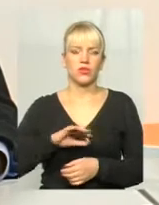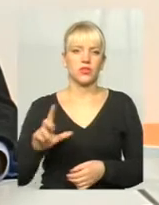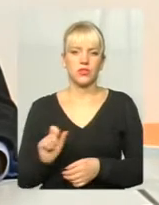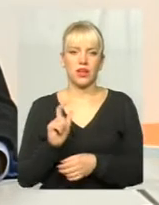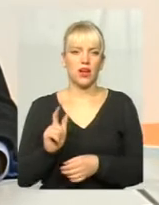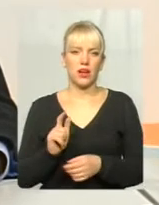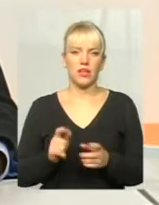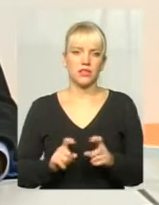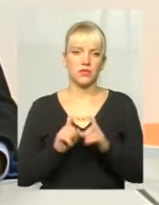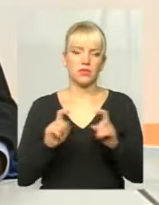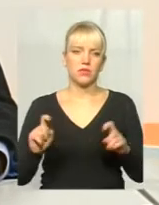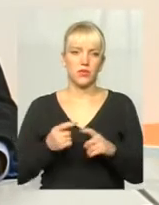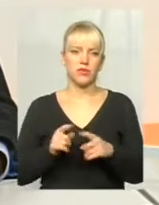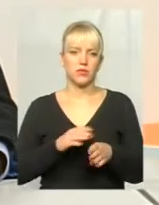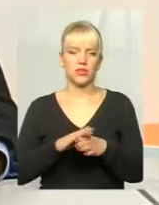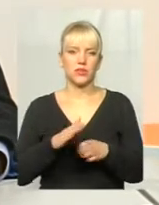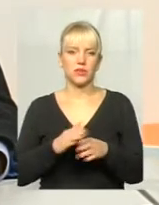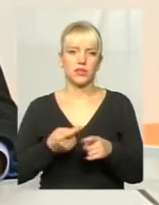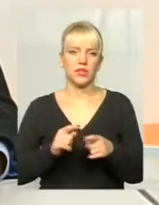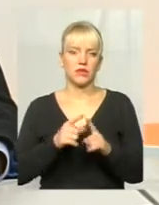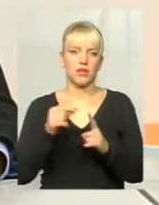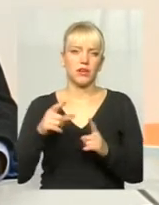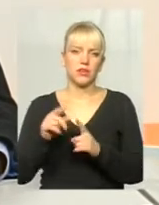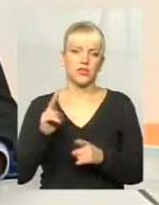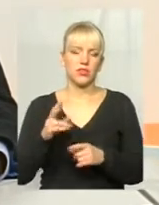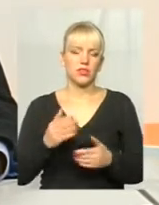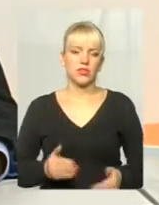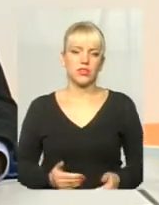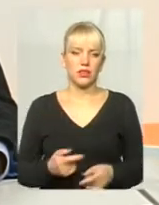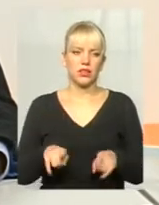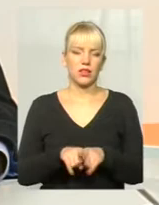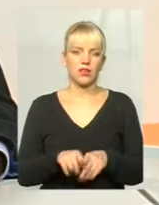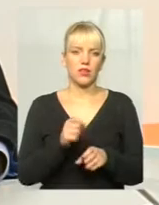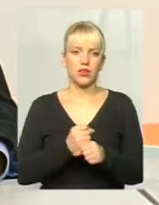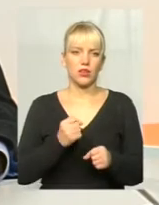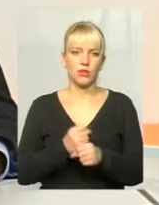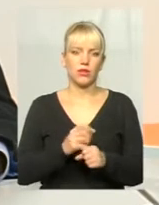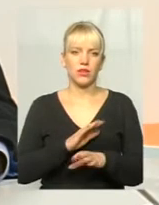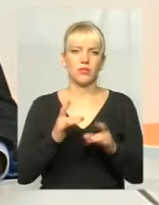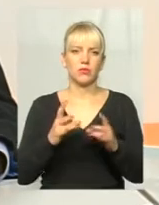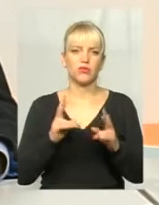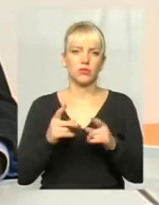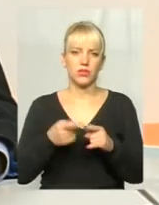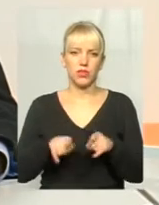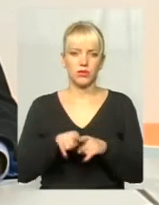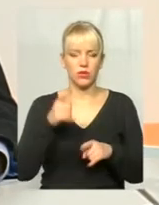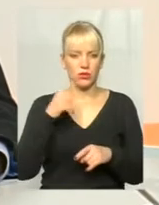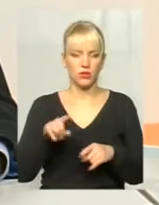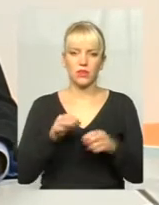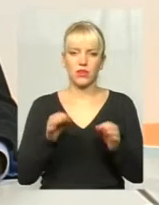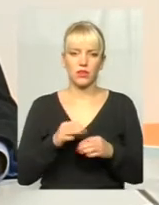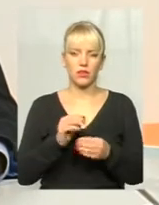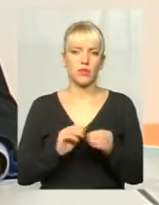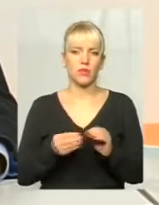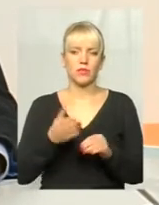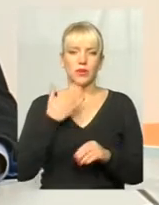з дотримання тих правил, які життя саме виробило, не просто його там хтось придумав, ніяких проблем немає. На